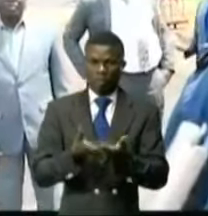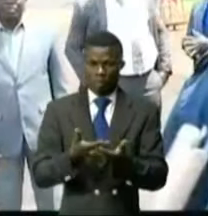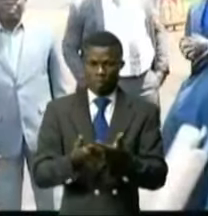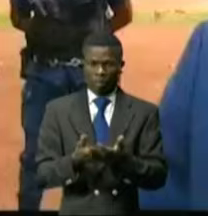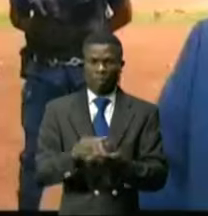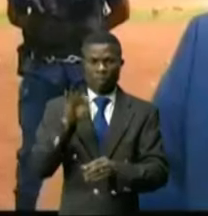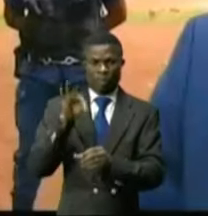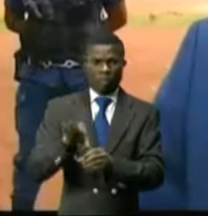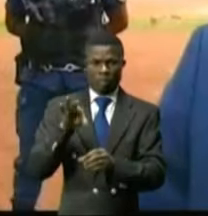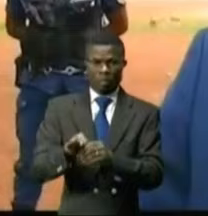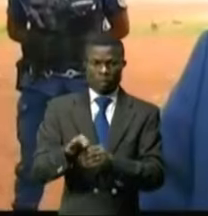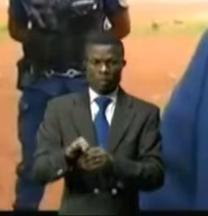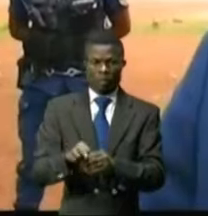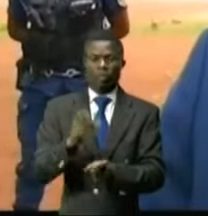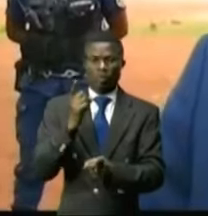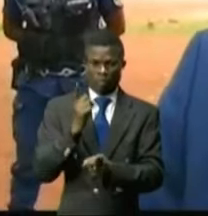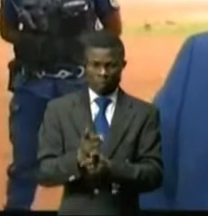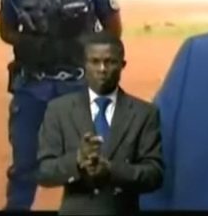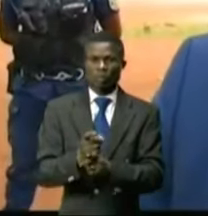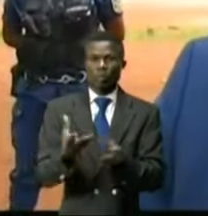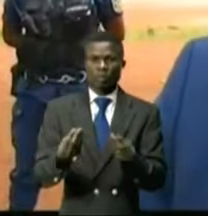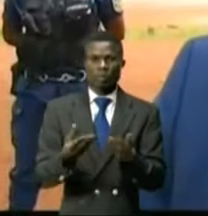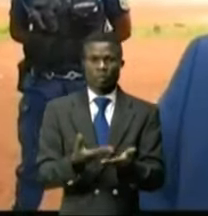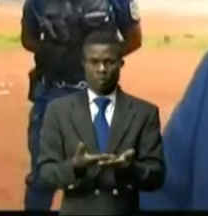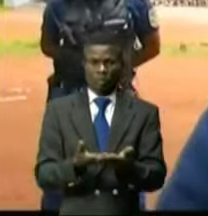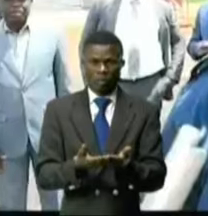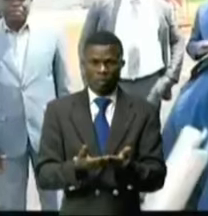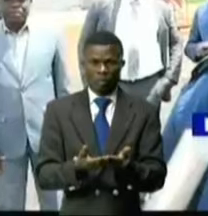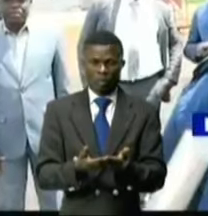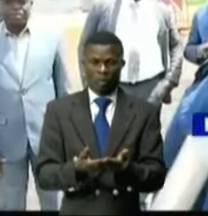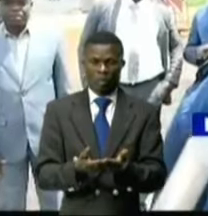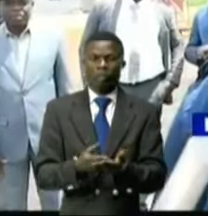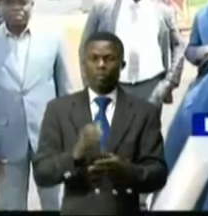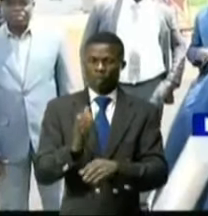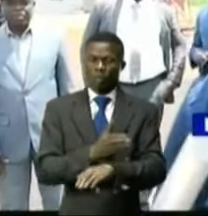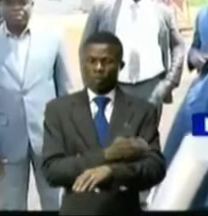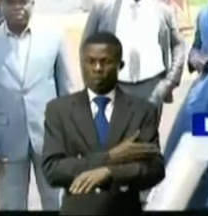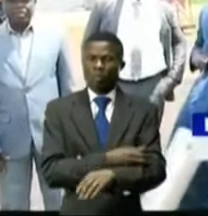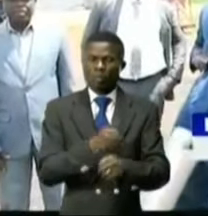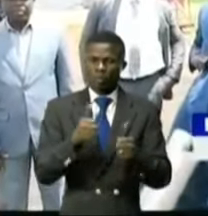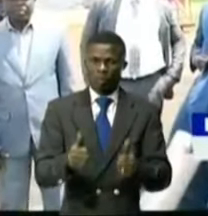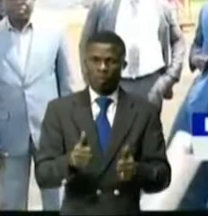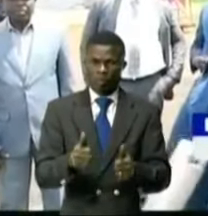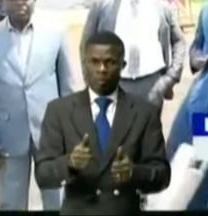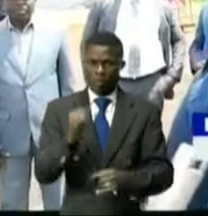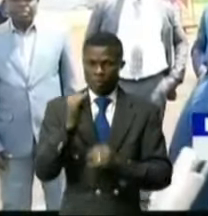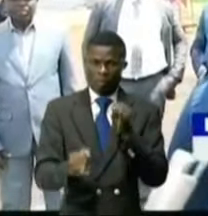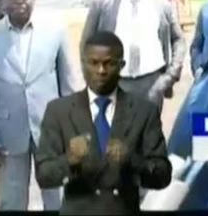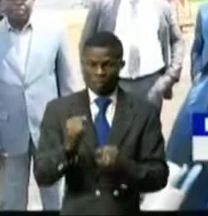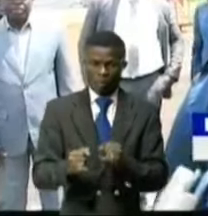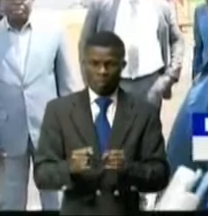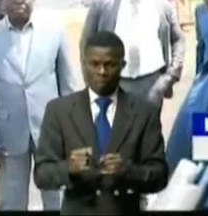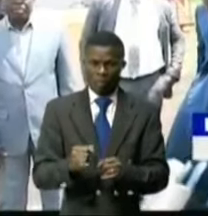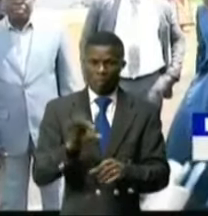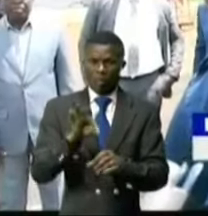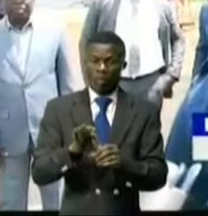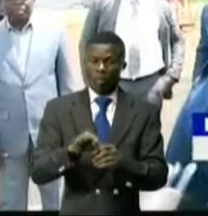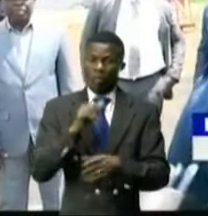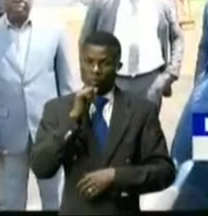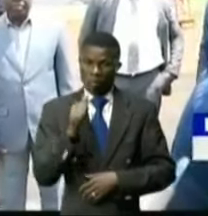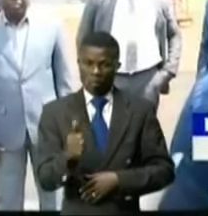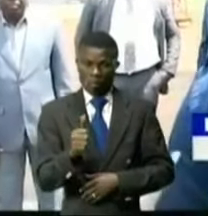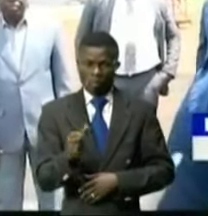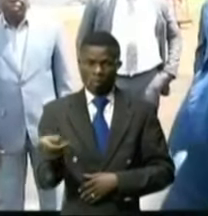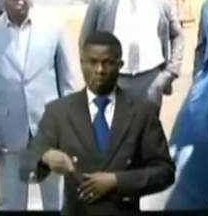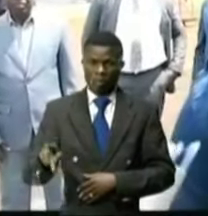les élections chez nous se passent dans une ambiance bon enfant. Ici, nous n'avons pas de critiques parce que la